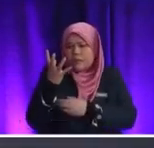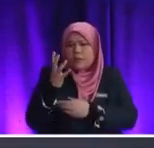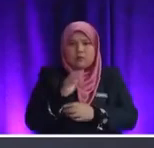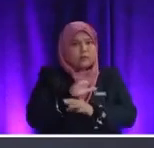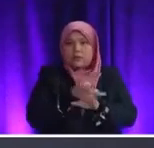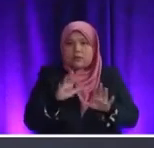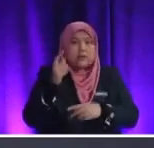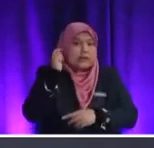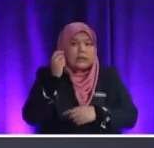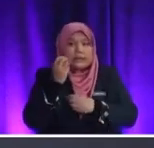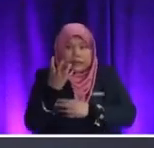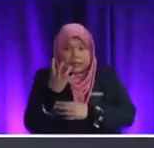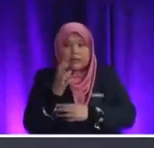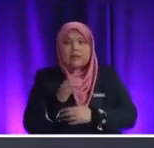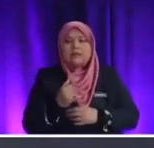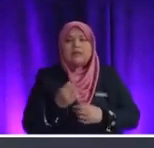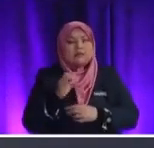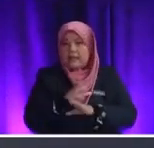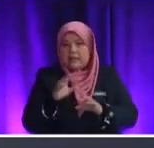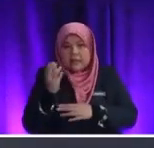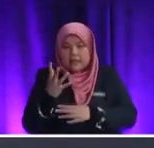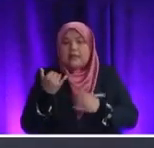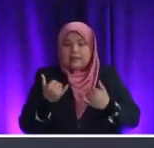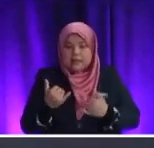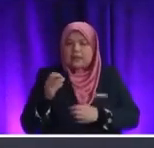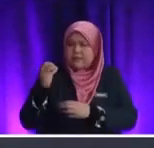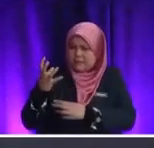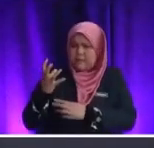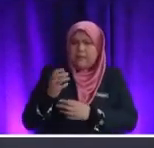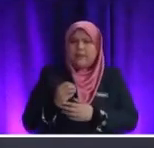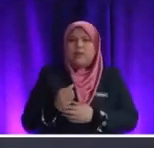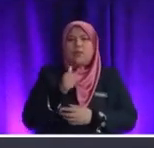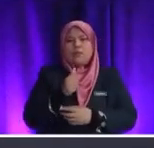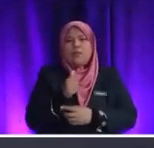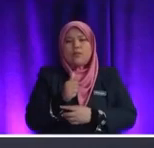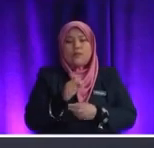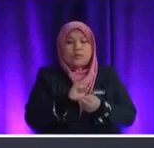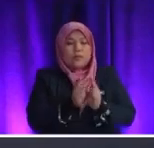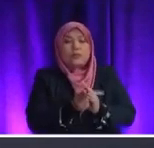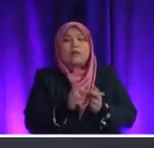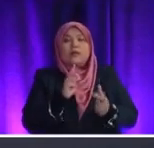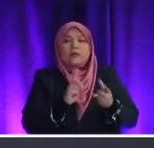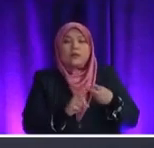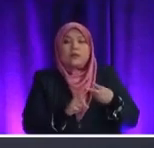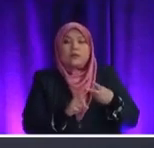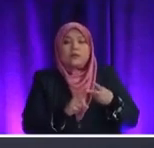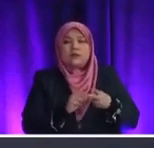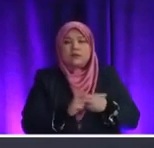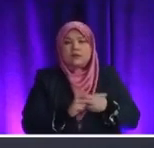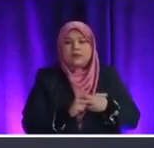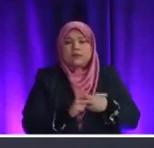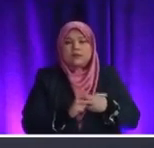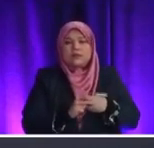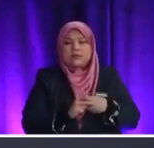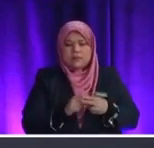Lady tidak menyala tidak menyala ih oke itu perubahan yang pertama pakai lotion Oke perubahan yang kedua oke saya coba tengok